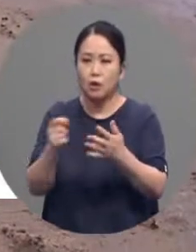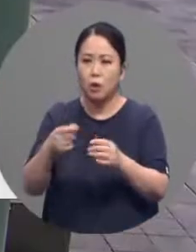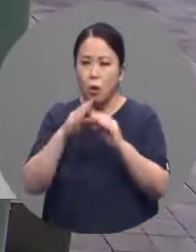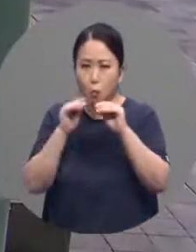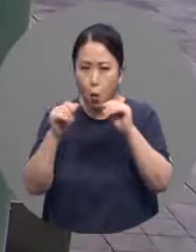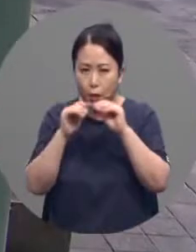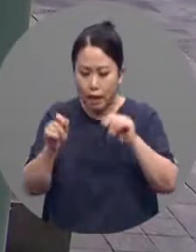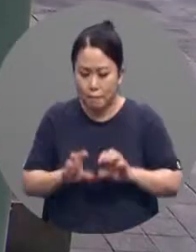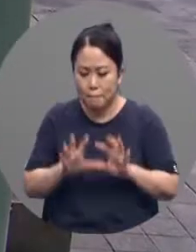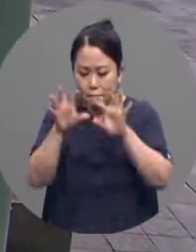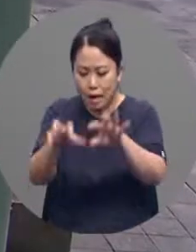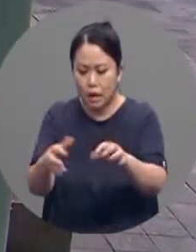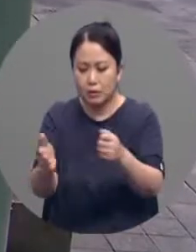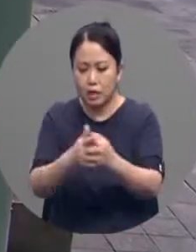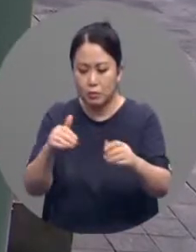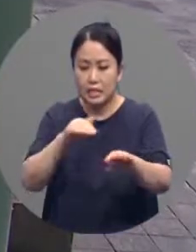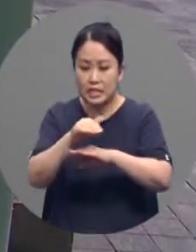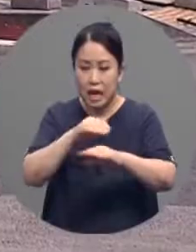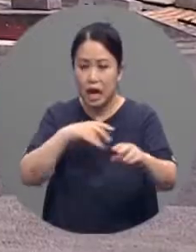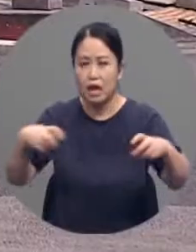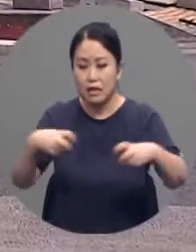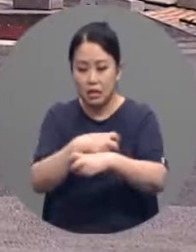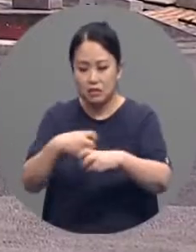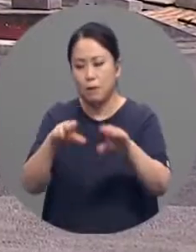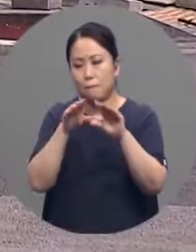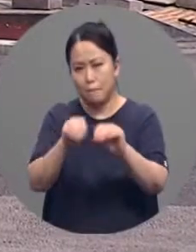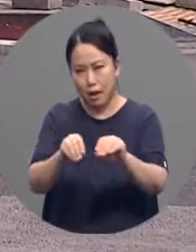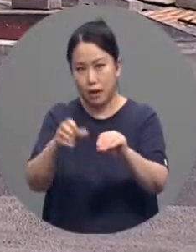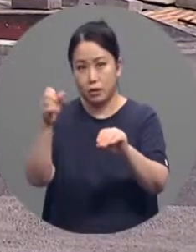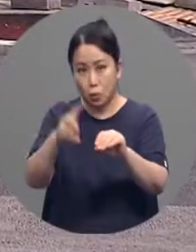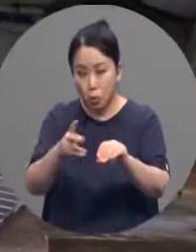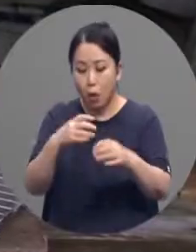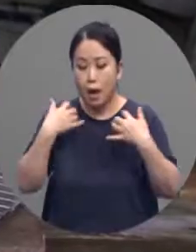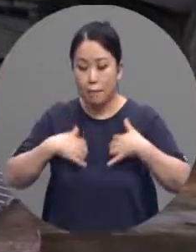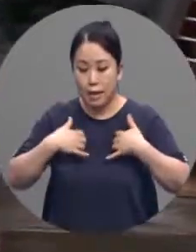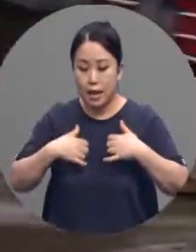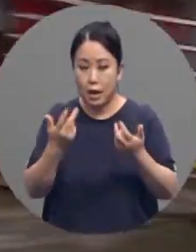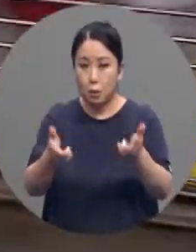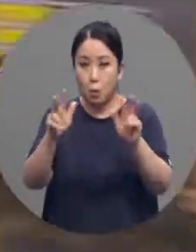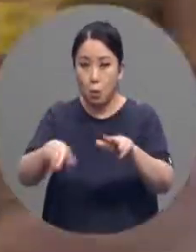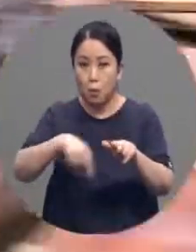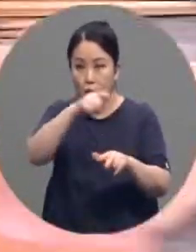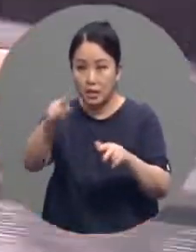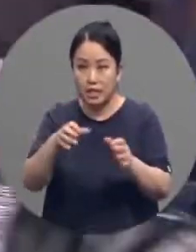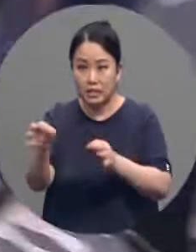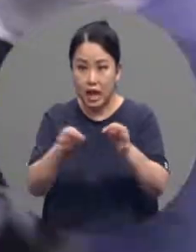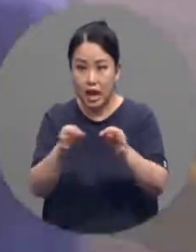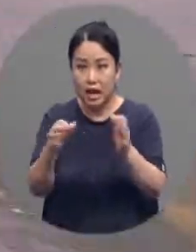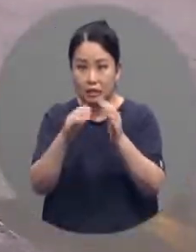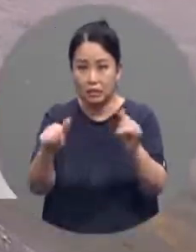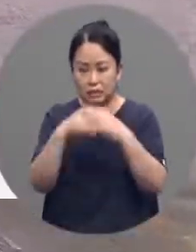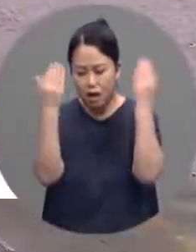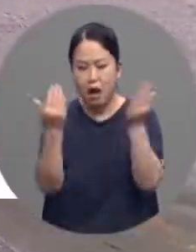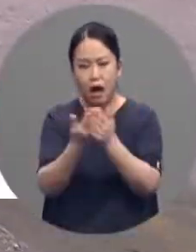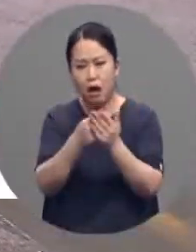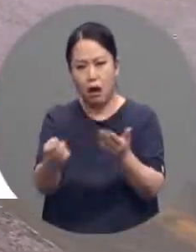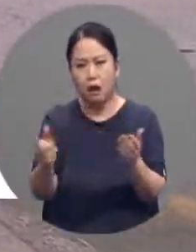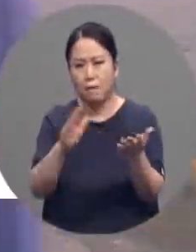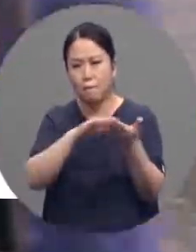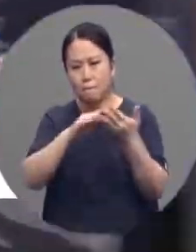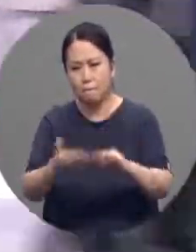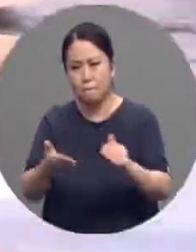통제됐고 밀락수변공원 상가들은 처참하게 부서졌습니다. 네, 똑같이 막았는데 파도가 밀려와가지고